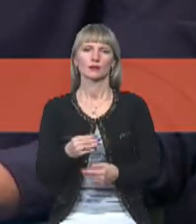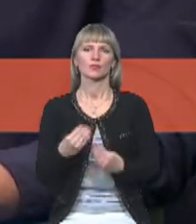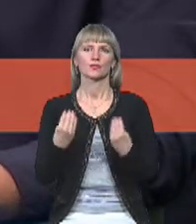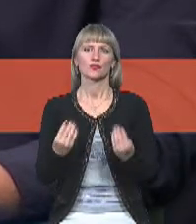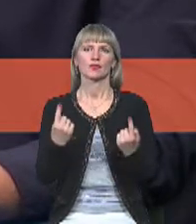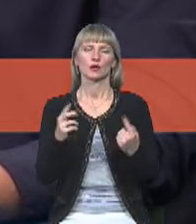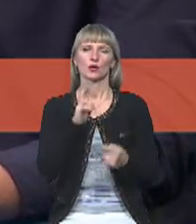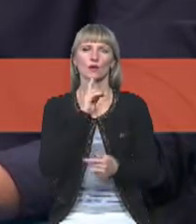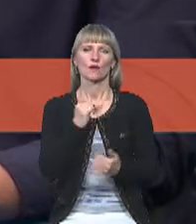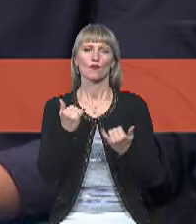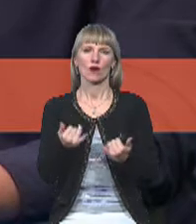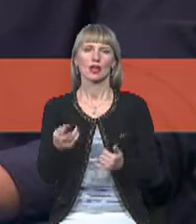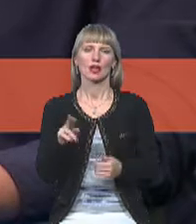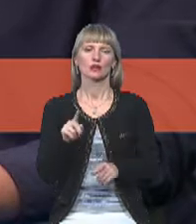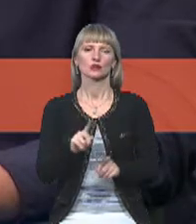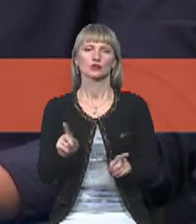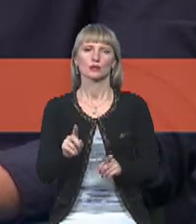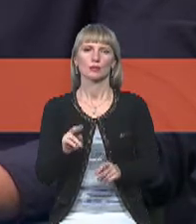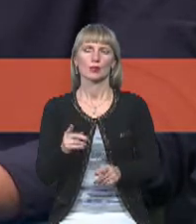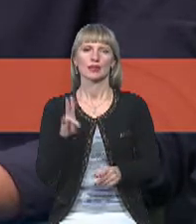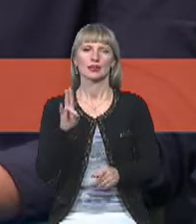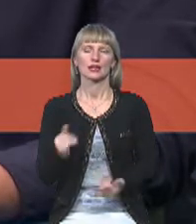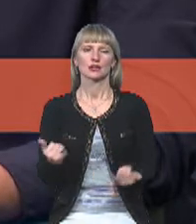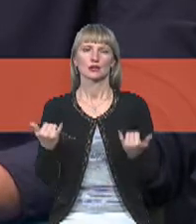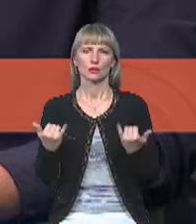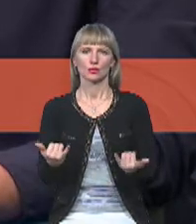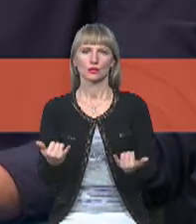дуже велику увагу для того, щоб на сьогодні